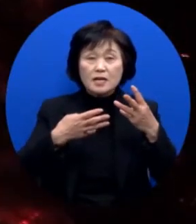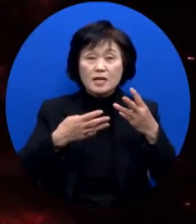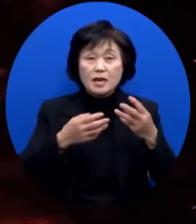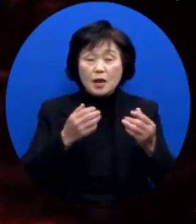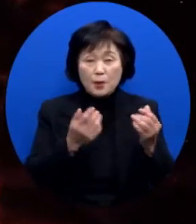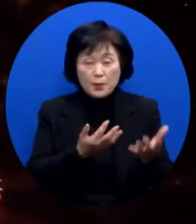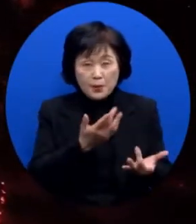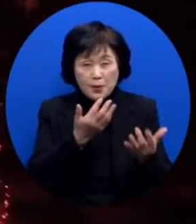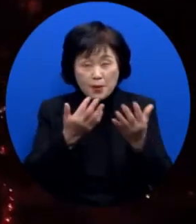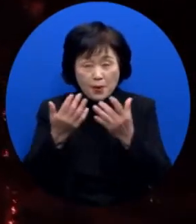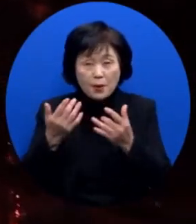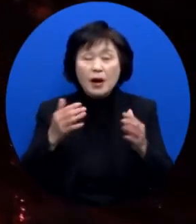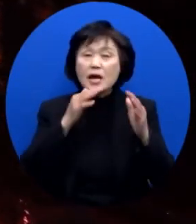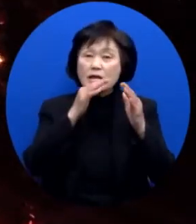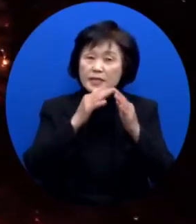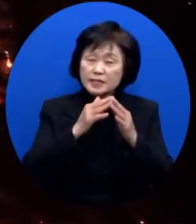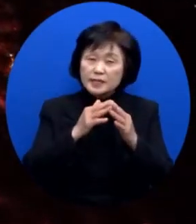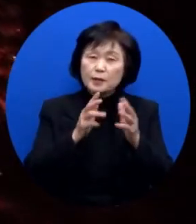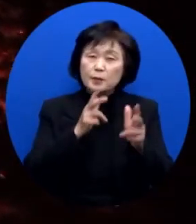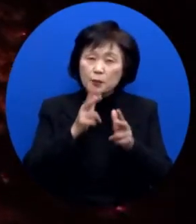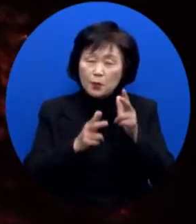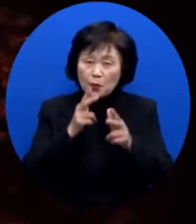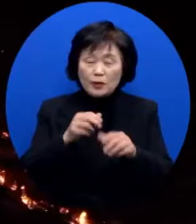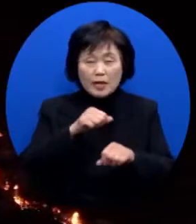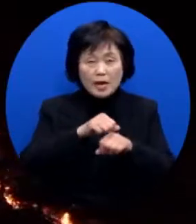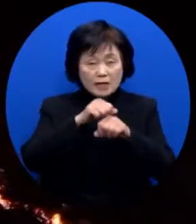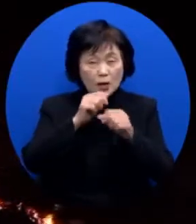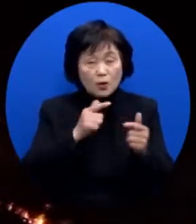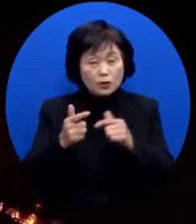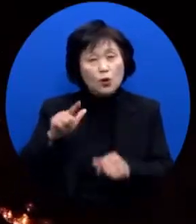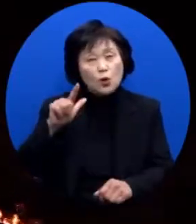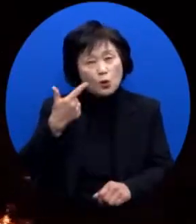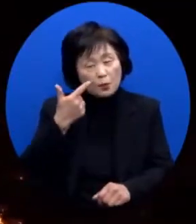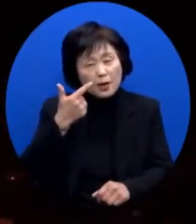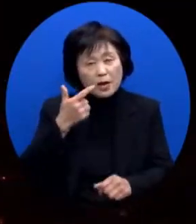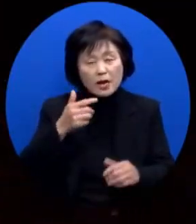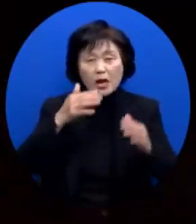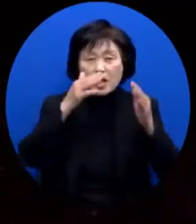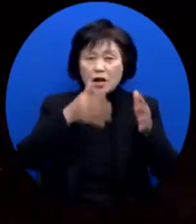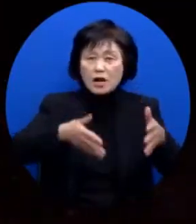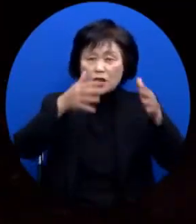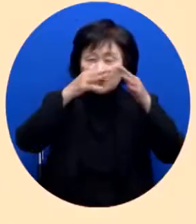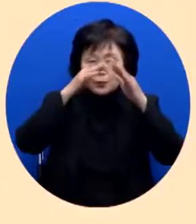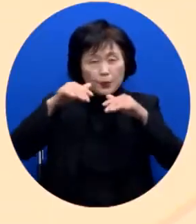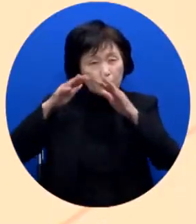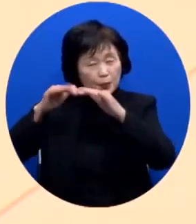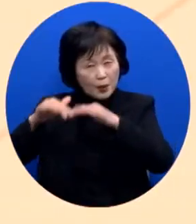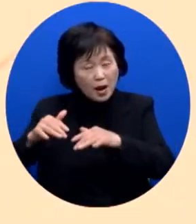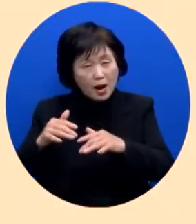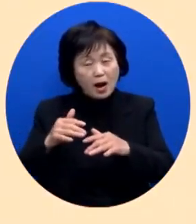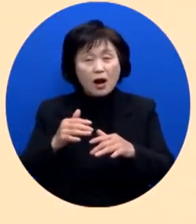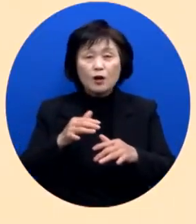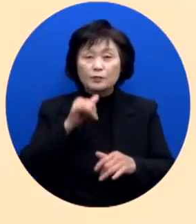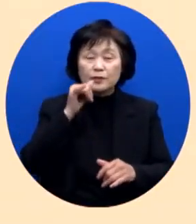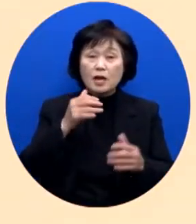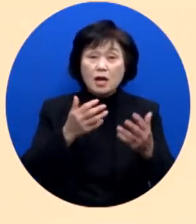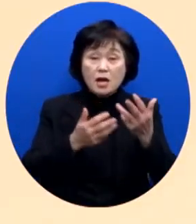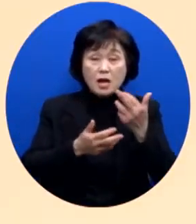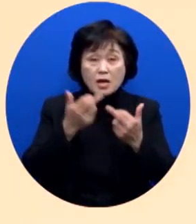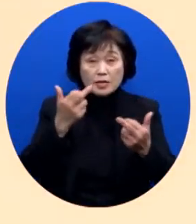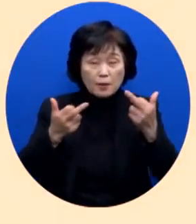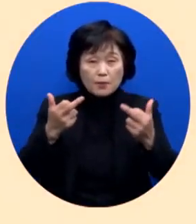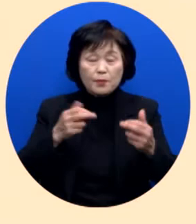주택 공장 창고 등 600여 체 가 넘는 건축물이 전소 됐습니다 산불 피해 면적은